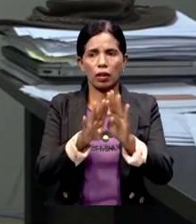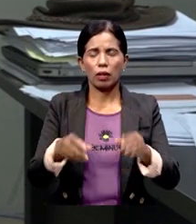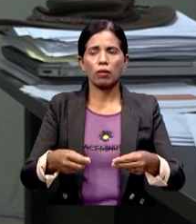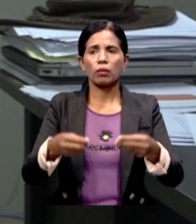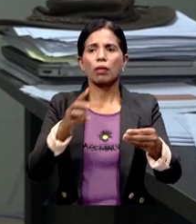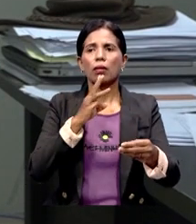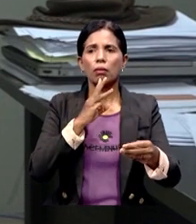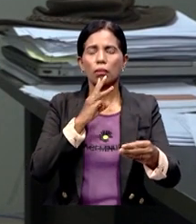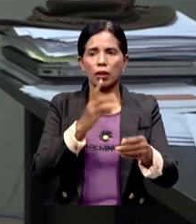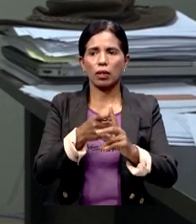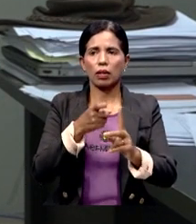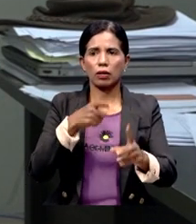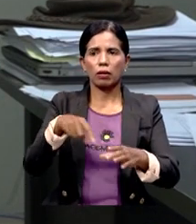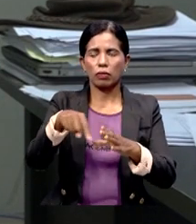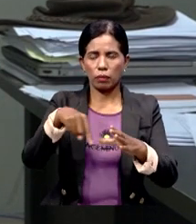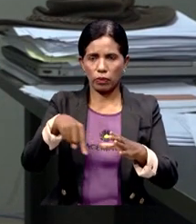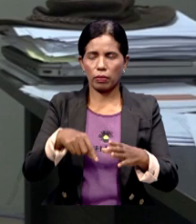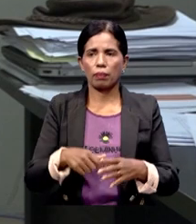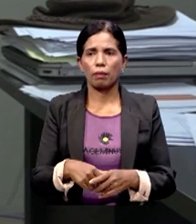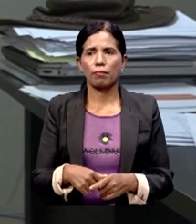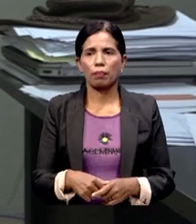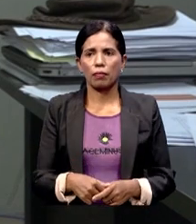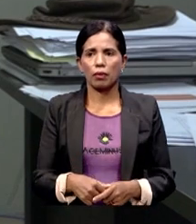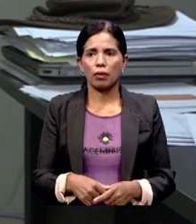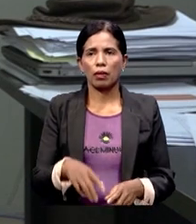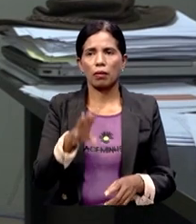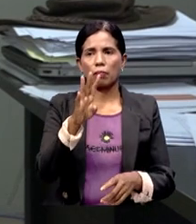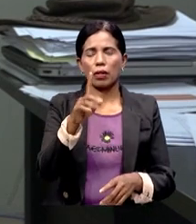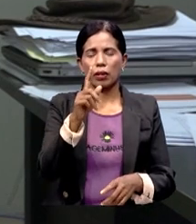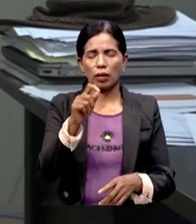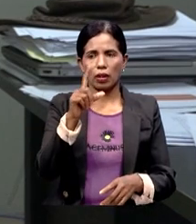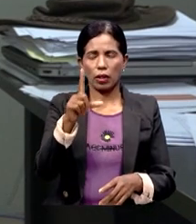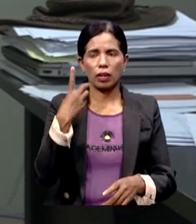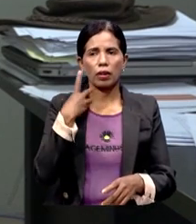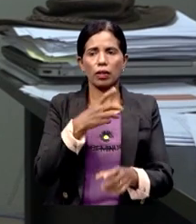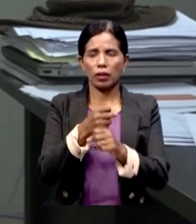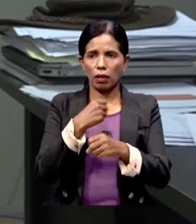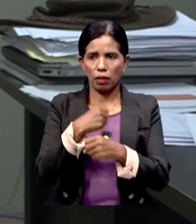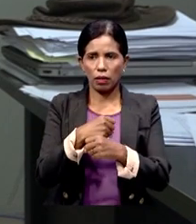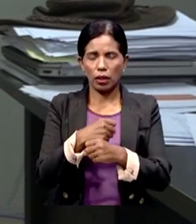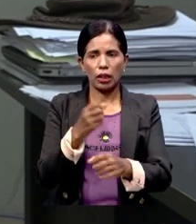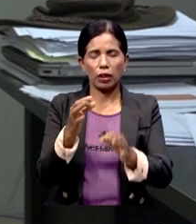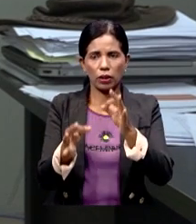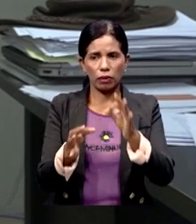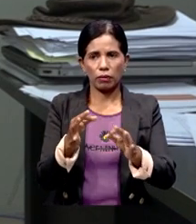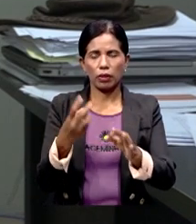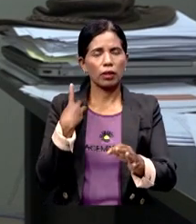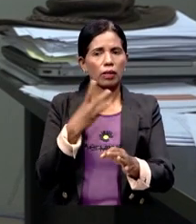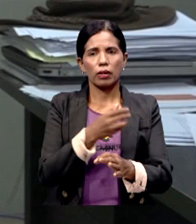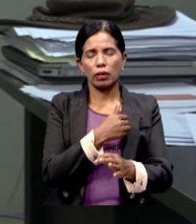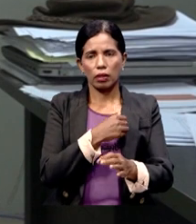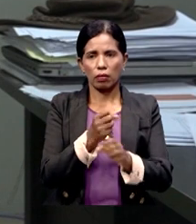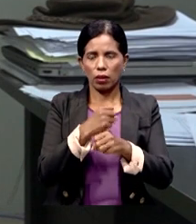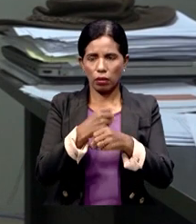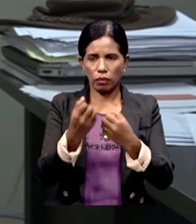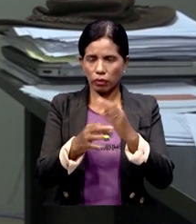ni bean esa mayosi perforação. Ita nema kwa iba in betel ita halo, maski sistema ni ita sidok melhora hotu,